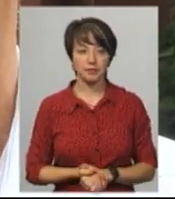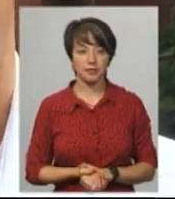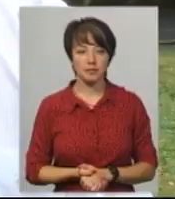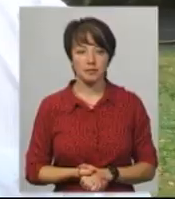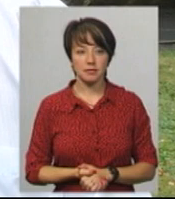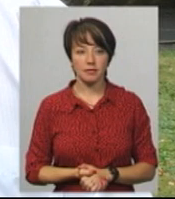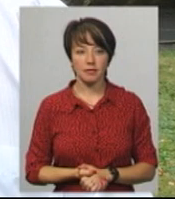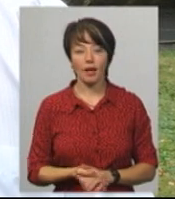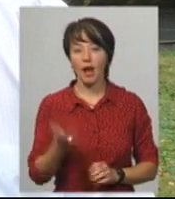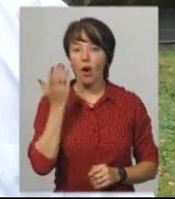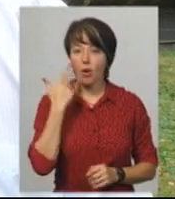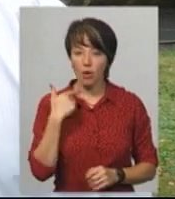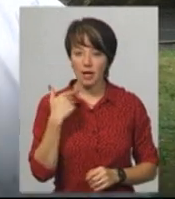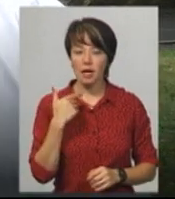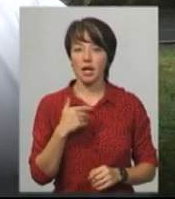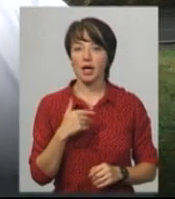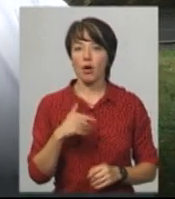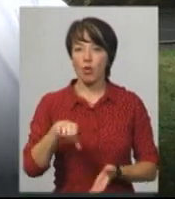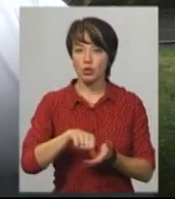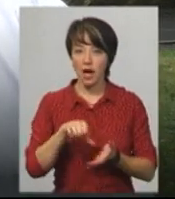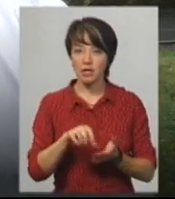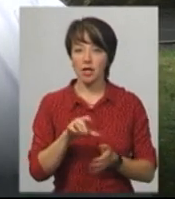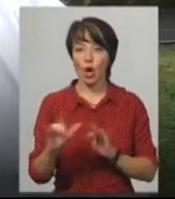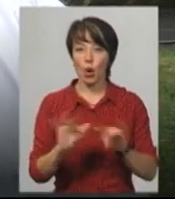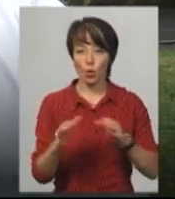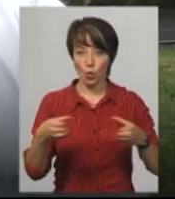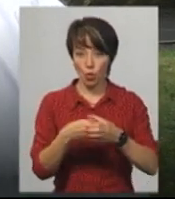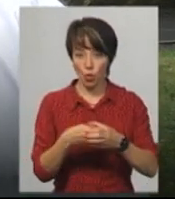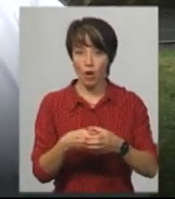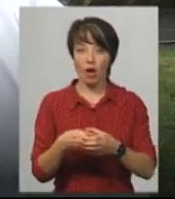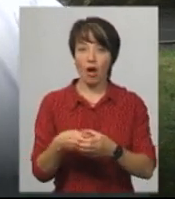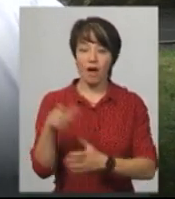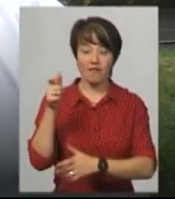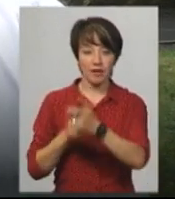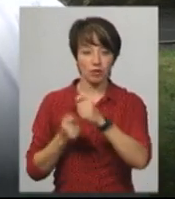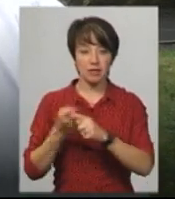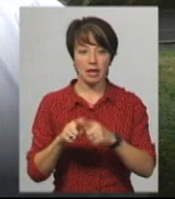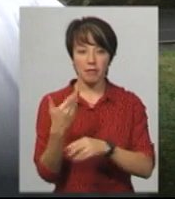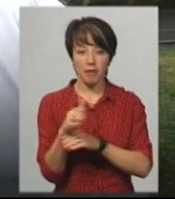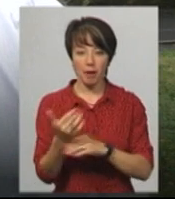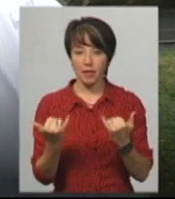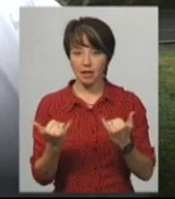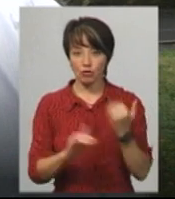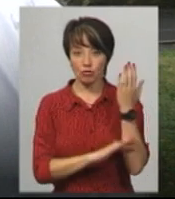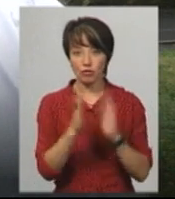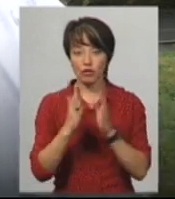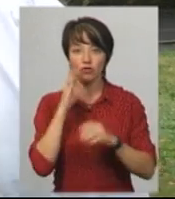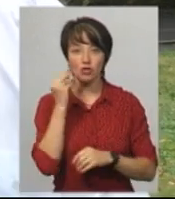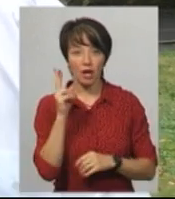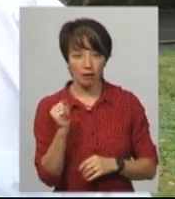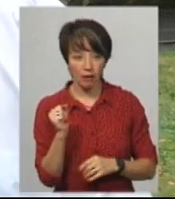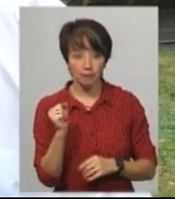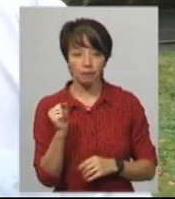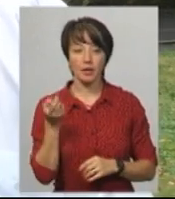Савченко. Коли рухівці вивішали цей прапор у нинішньому сквері Шевченка,